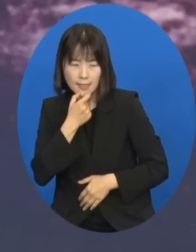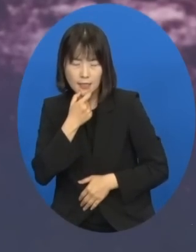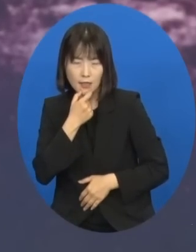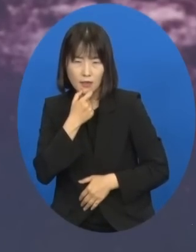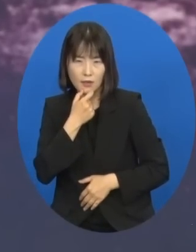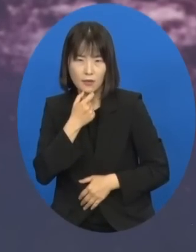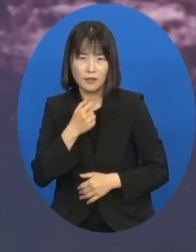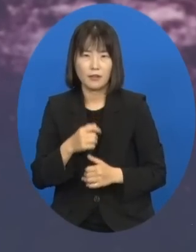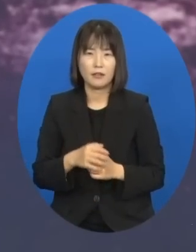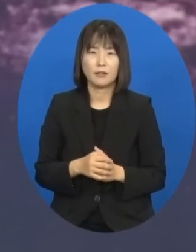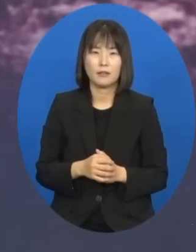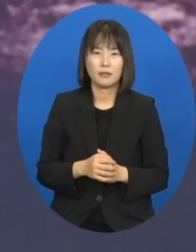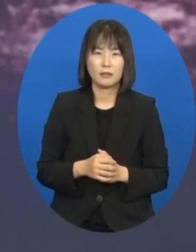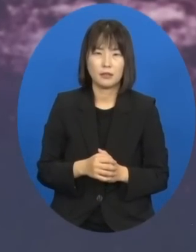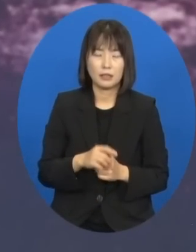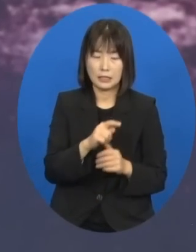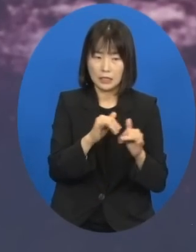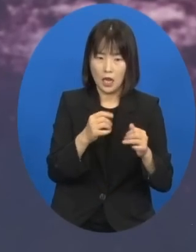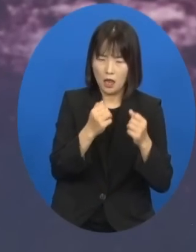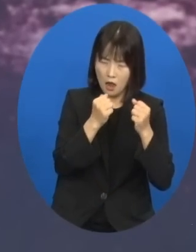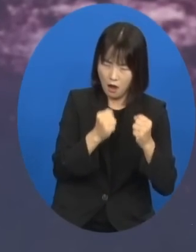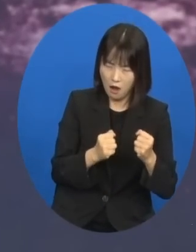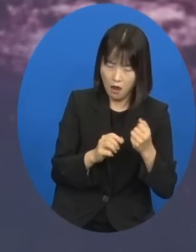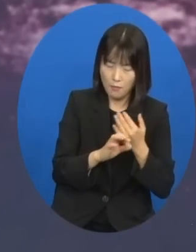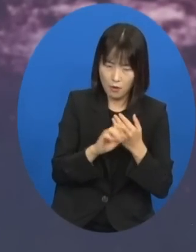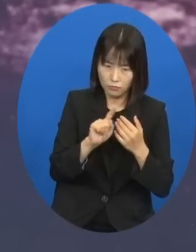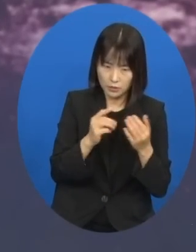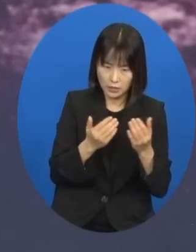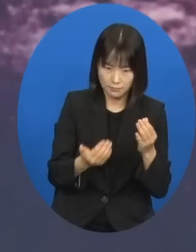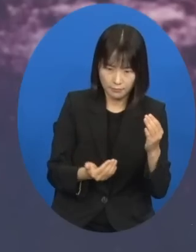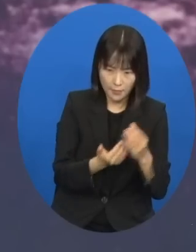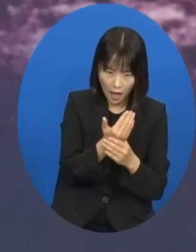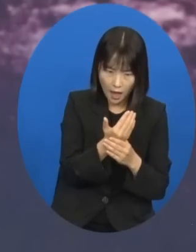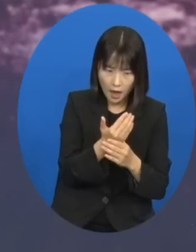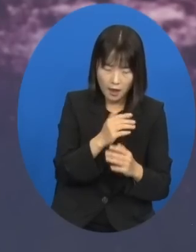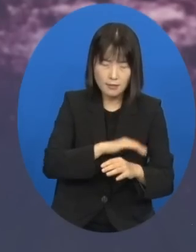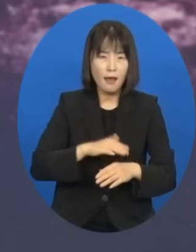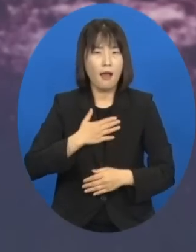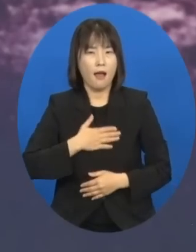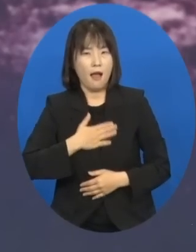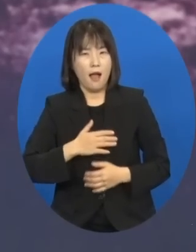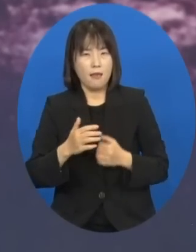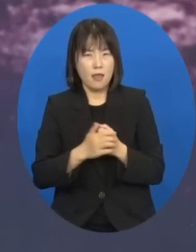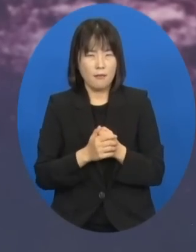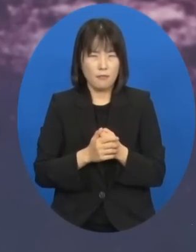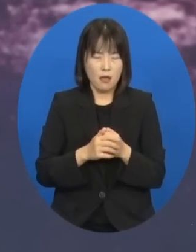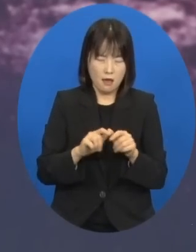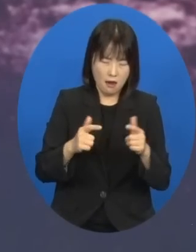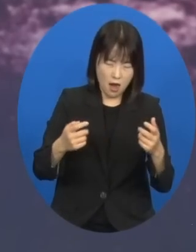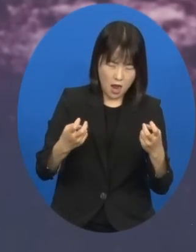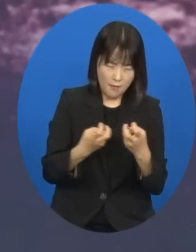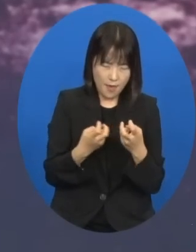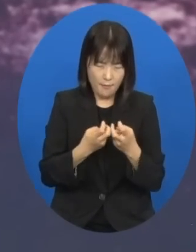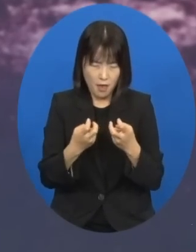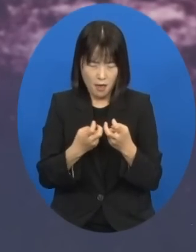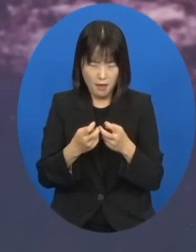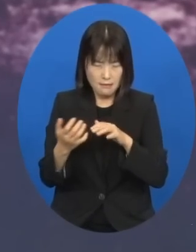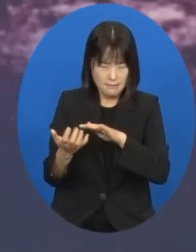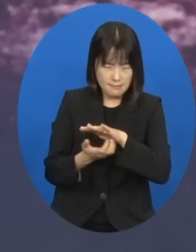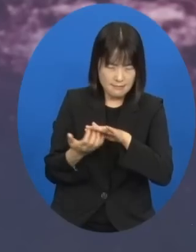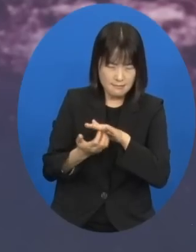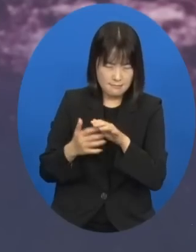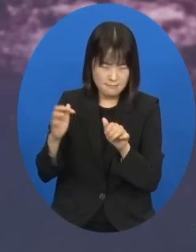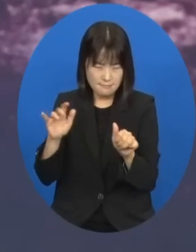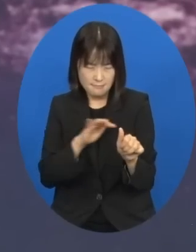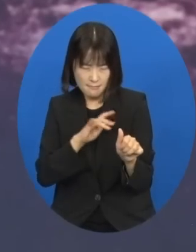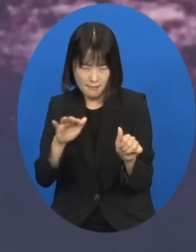알아요. 그 사람이 거기에 머물면 어떤 일이 벌어질지를 너무나 잘 아니까요. 가진 방법을 통해서 떠나갔게 만드는 것입니다. 그러니까